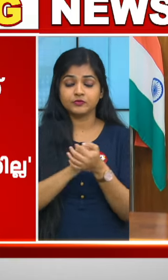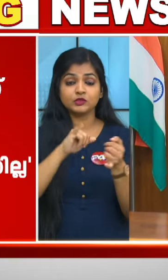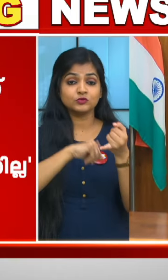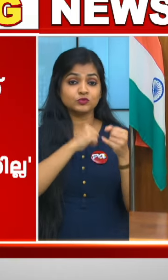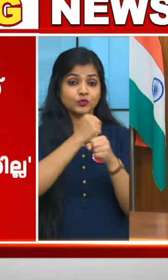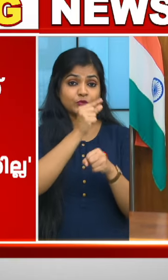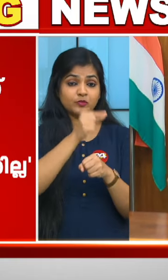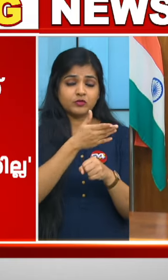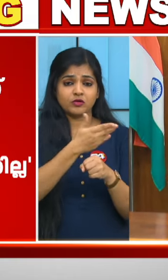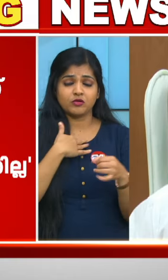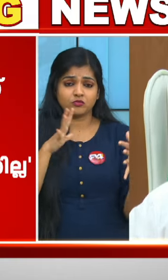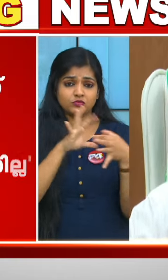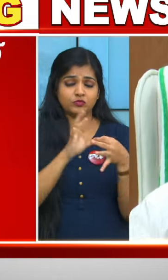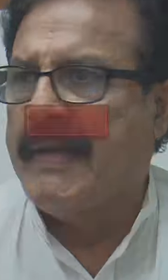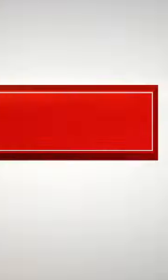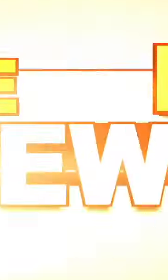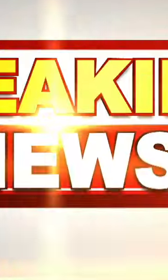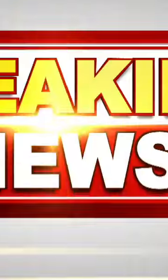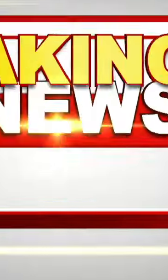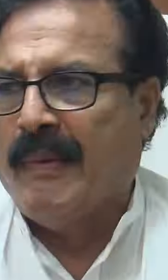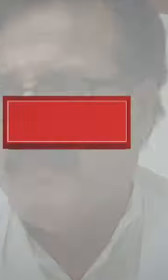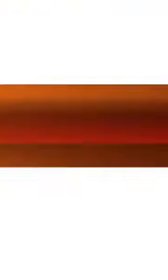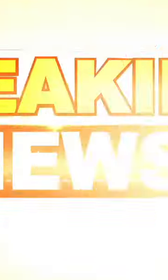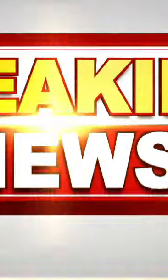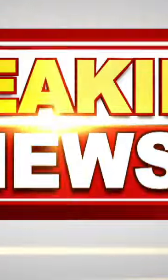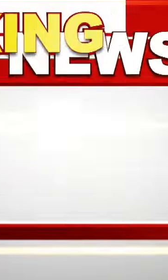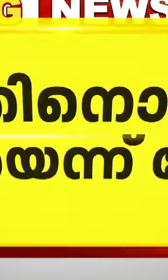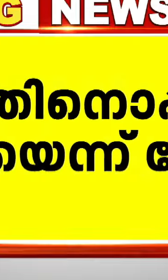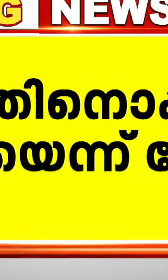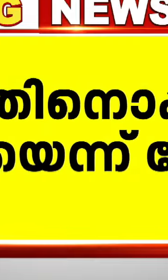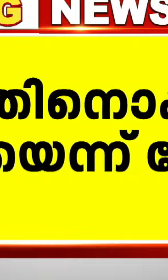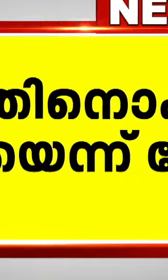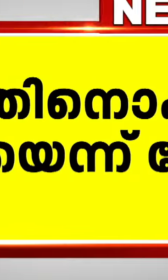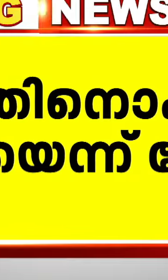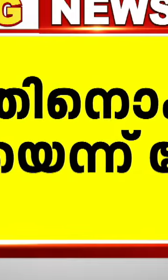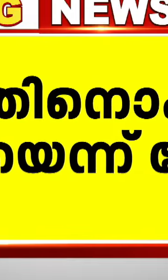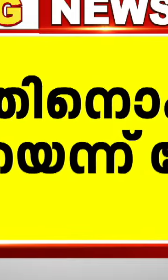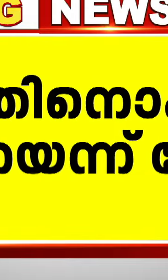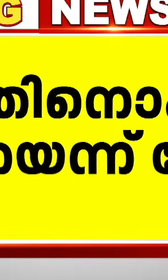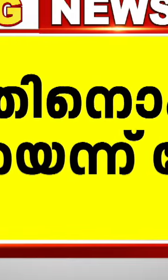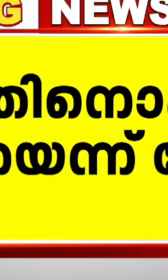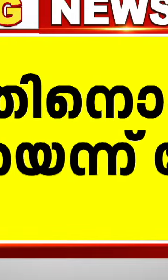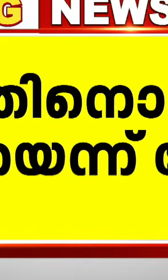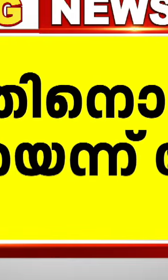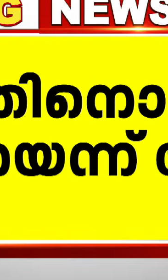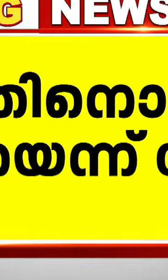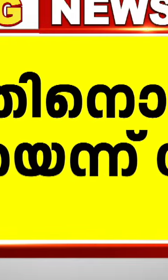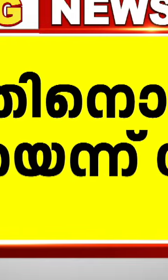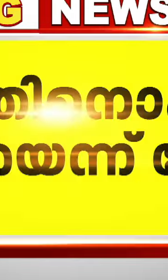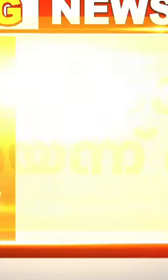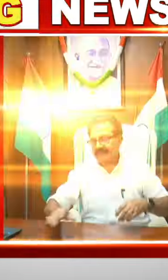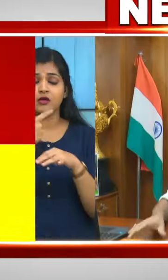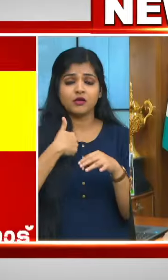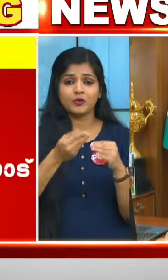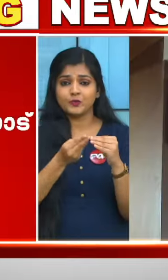തരത്തിലുള്ള ബന്ധവുമില്ല. ഈ ഭാരത് ഹോട്ടലിൽ സുരേഷ് ഗോപി വിജയിച്ചതിന് ശേഷം ഇരുവരും കൂടിക്കാഴ്ച നടത്തിയതിലും ഏറെ പ്രതികരണം വന്നിട്ടുണ്ട്. അത് യാദർശികമാണ്. സമീപത്തെ